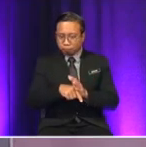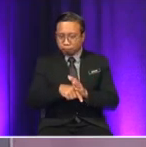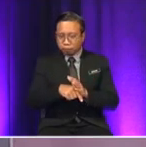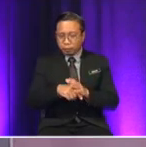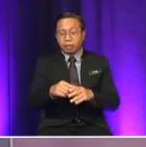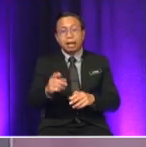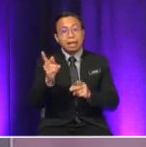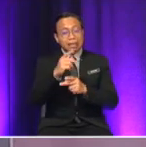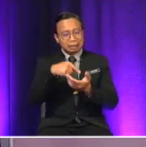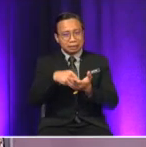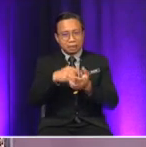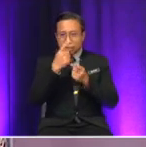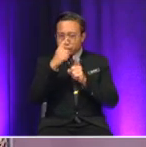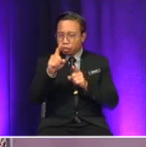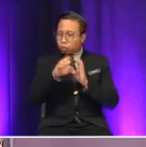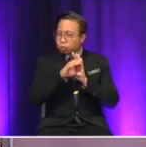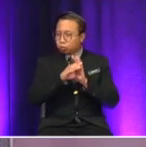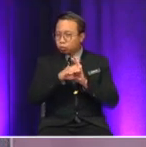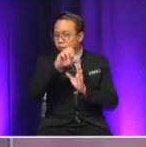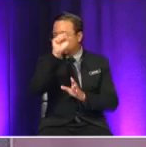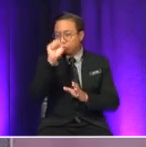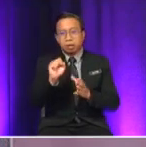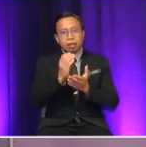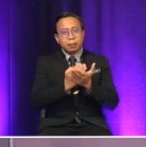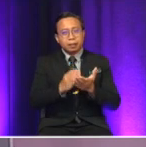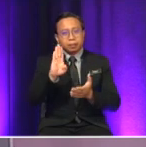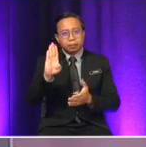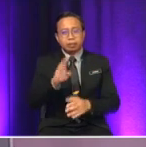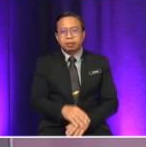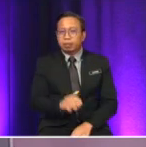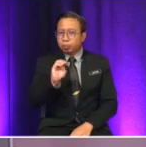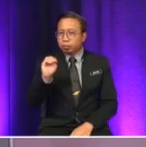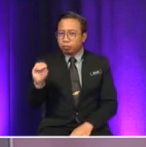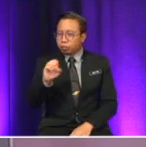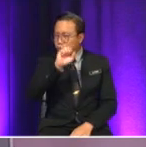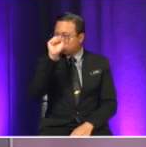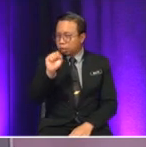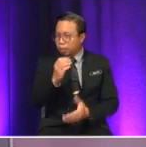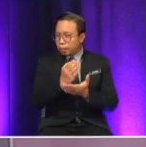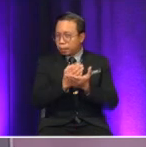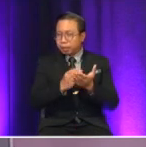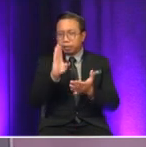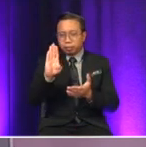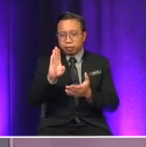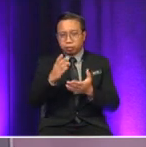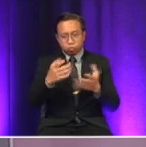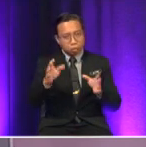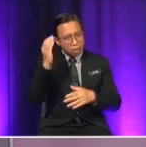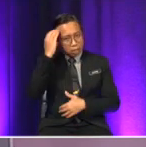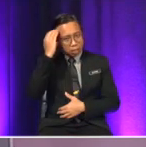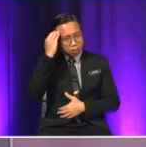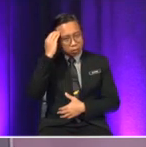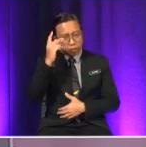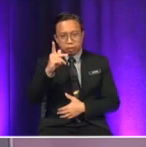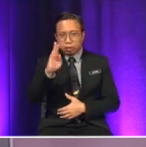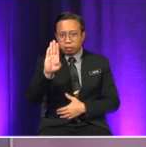ini dengan menjawab contoh soalan di bahagian B. Murid-murid, soalan bahagian B ini seperti yang kamu ketahui ialah soalan